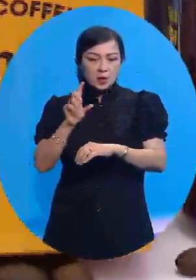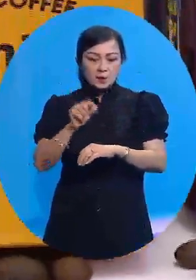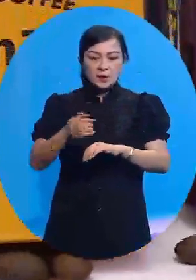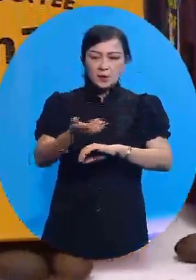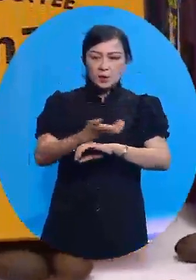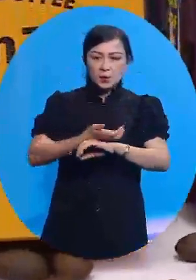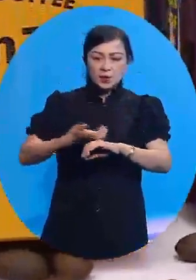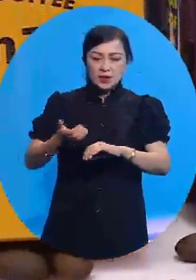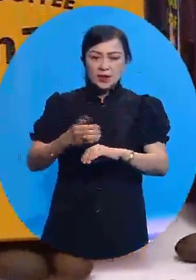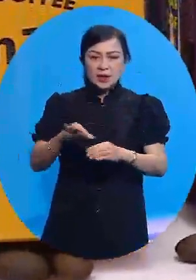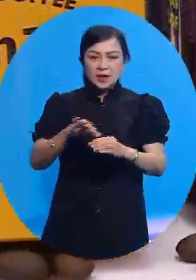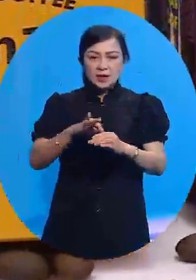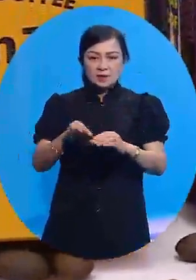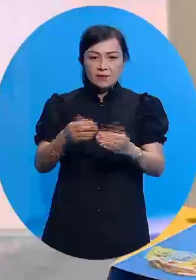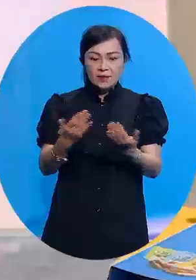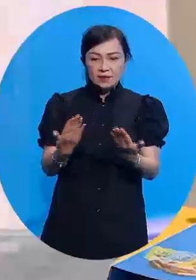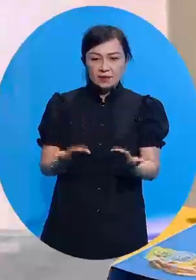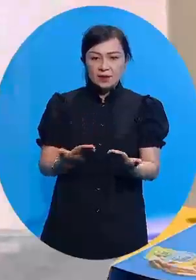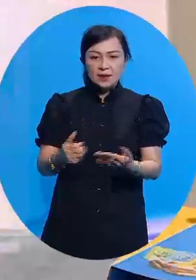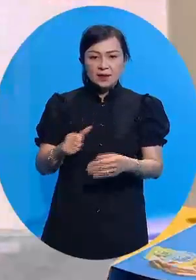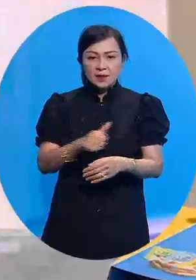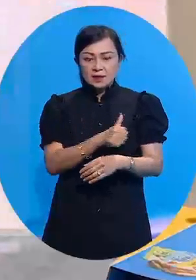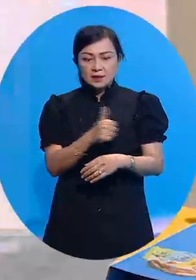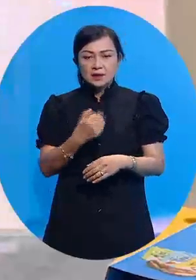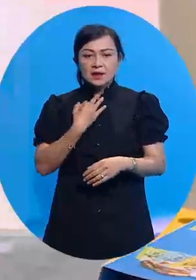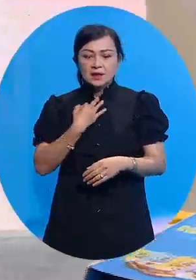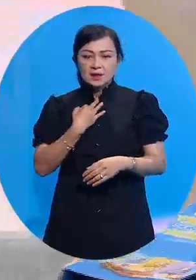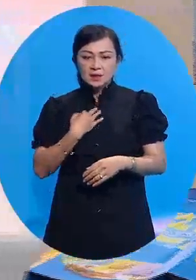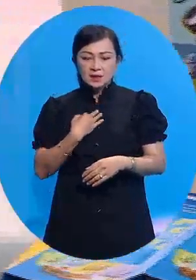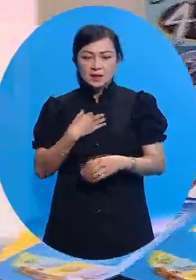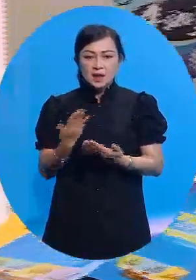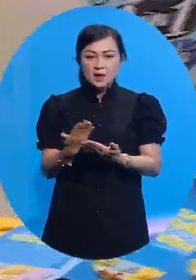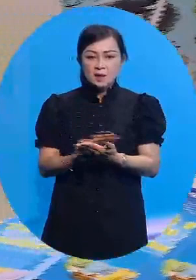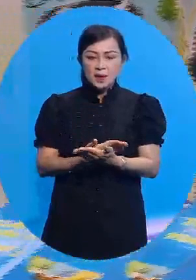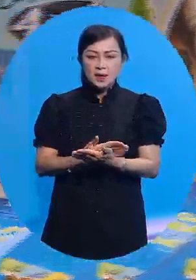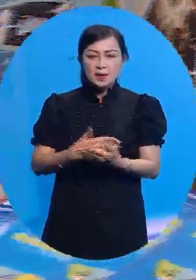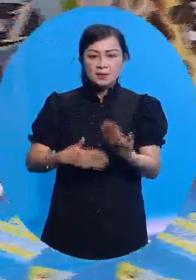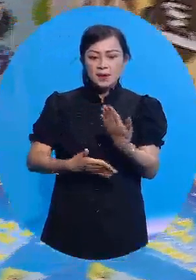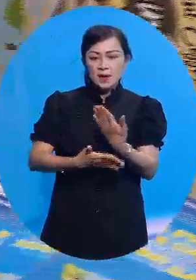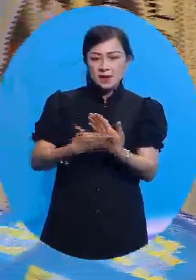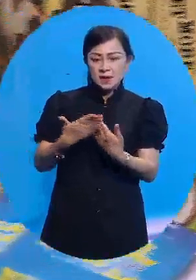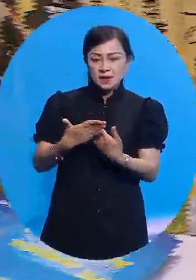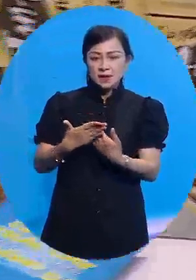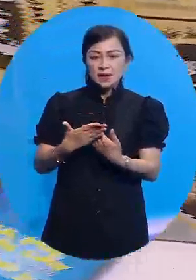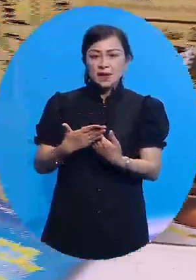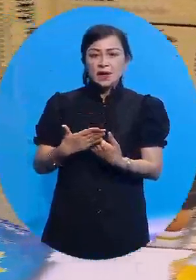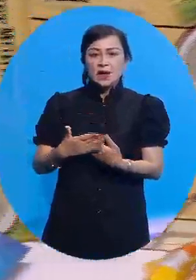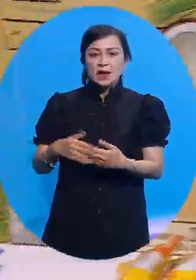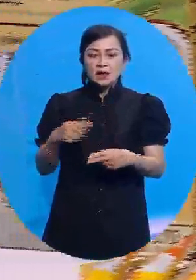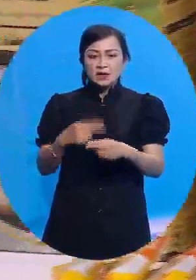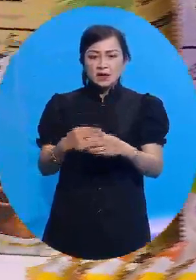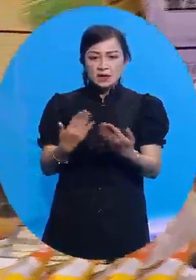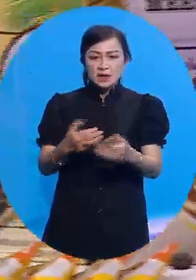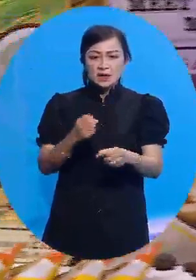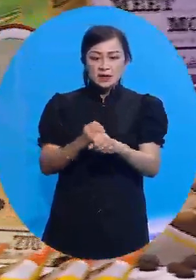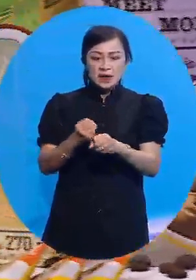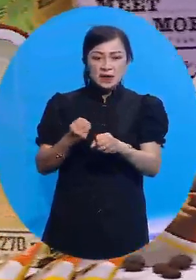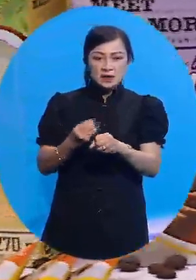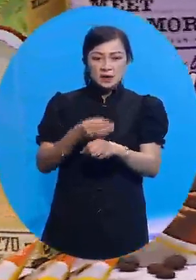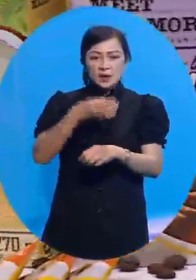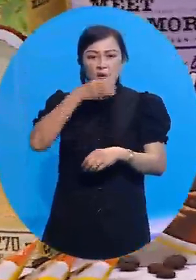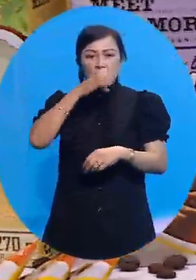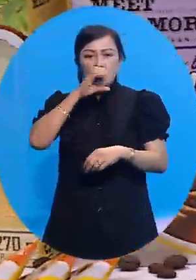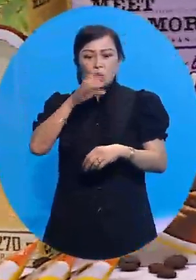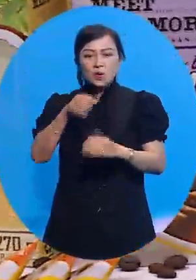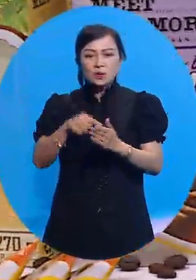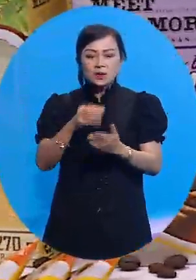giới. Loại cà phê nông sản này được người tiêu dùng ưa chuộng bởi sự mới mẻ và tiện lợi. Ngoài cà phê, thương hiệu này còn sản xuất các loại đồ uống